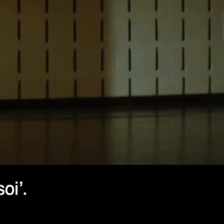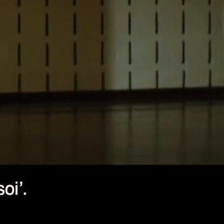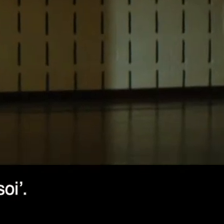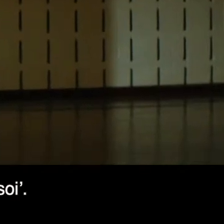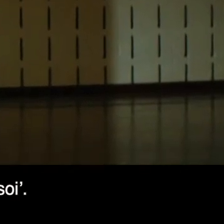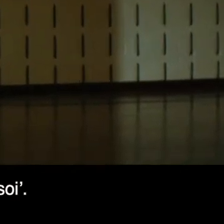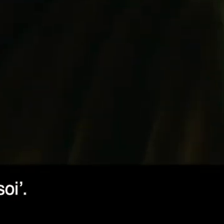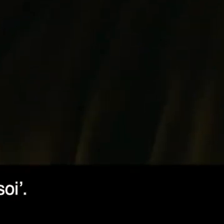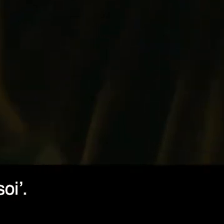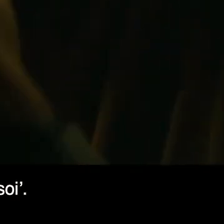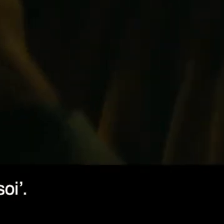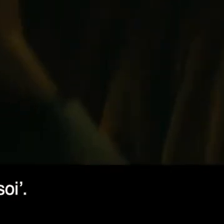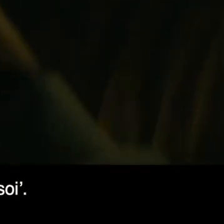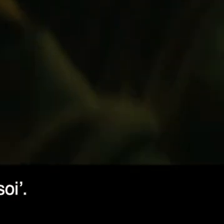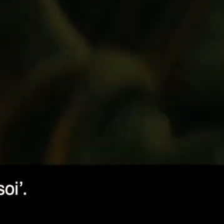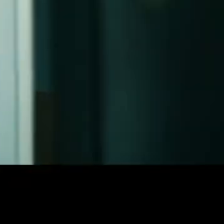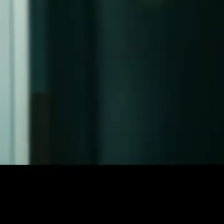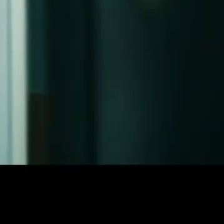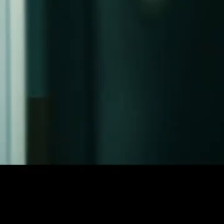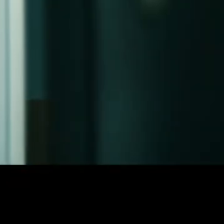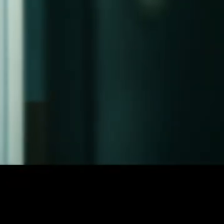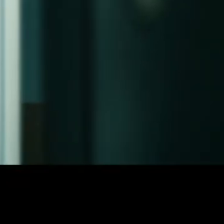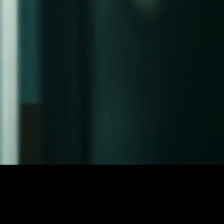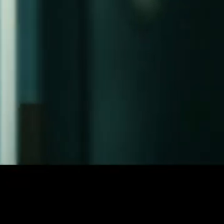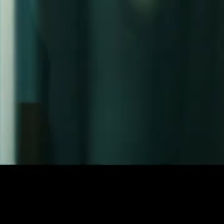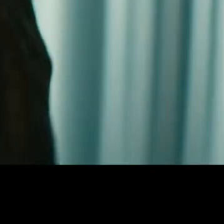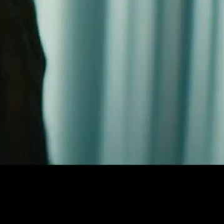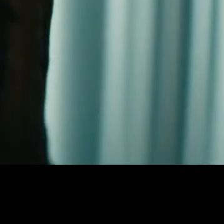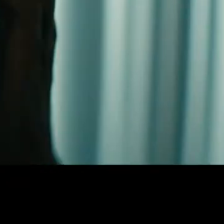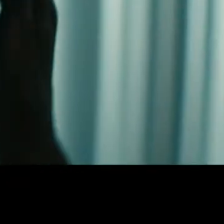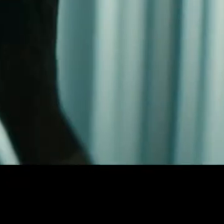C'est un pour tous et pas chacun pour soi.